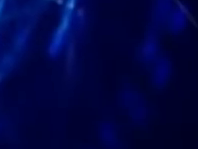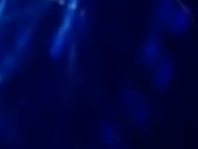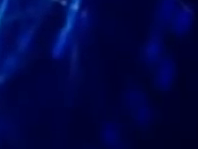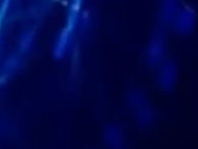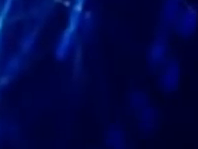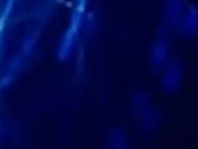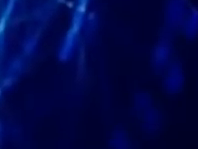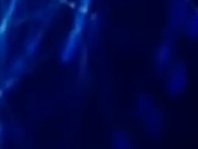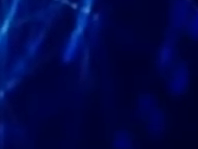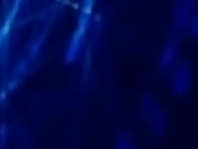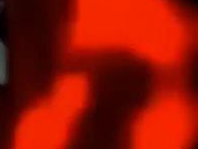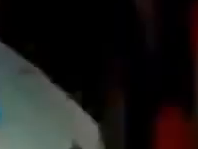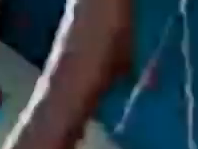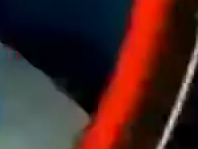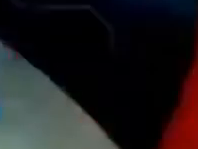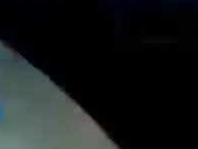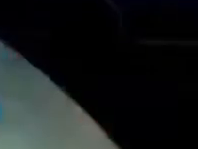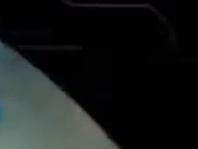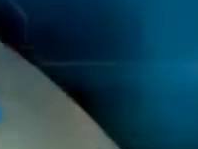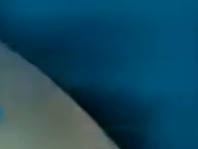mkutano wa tano wa mwaka wa TEHAMA